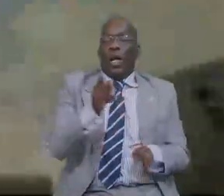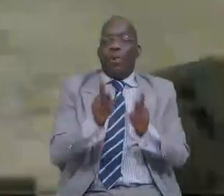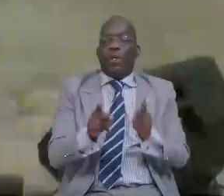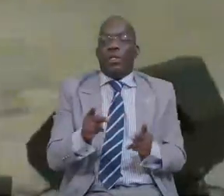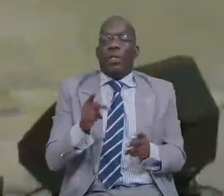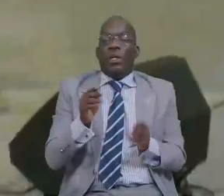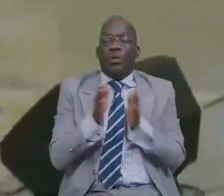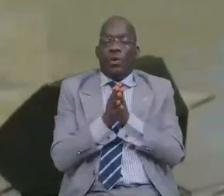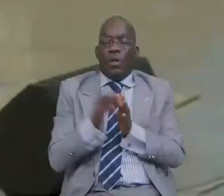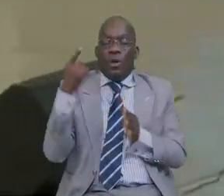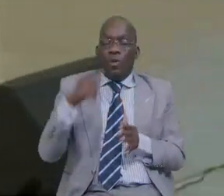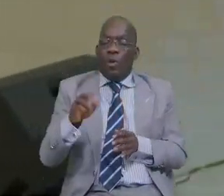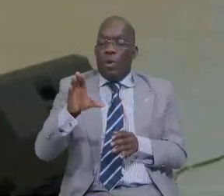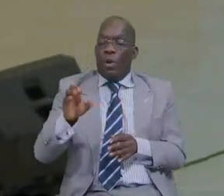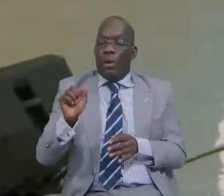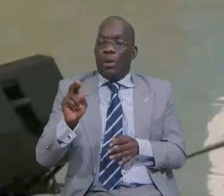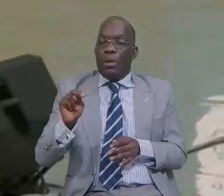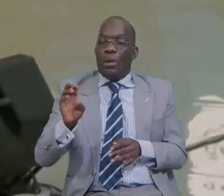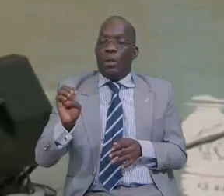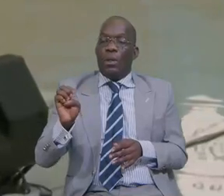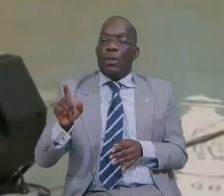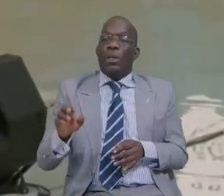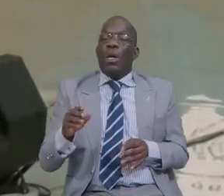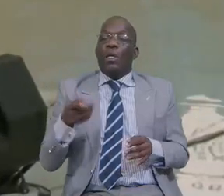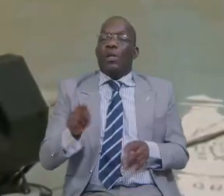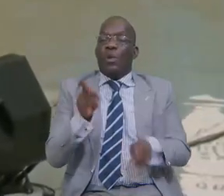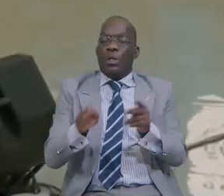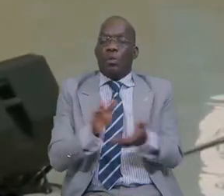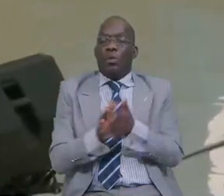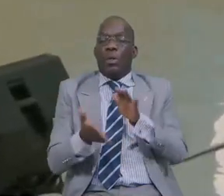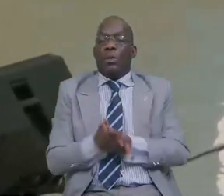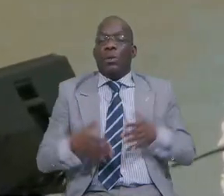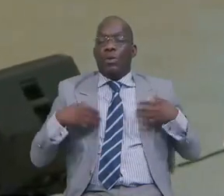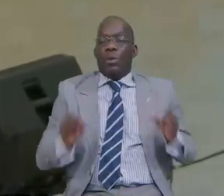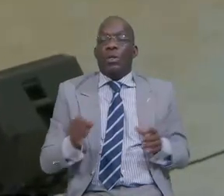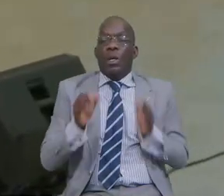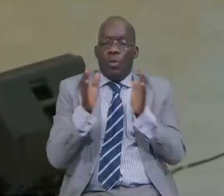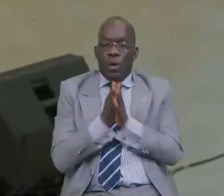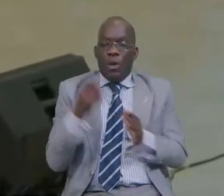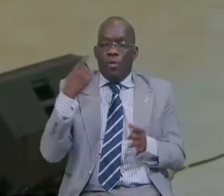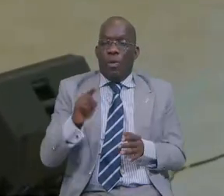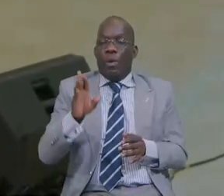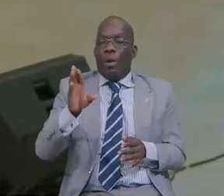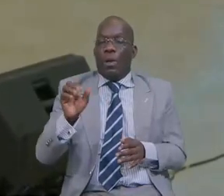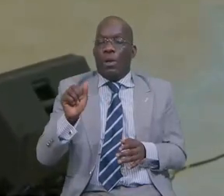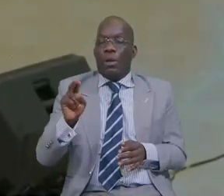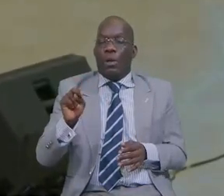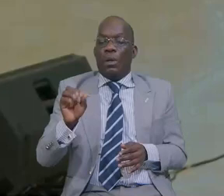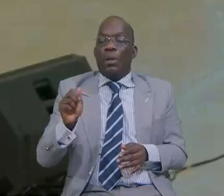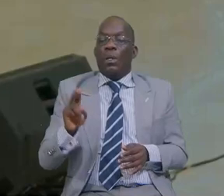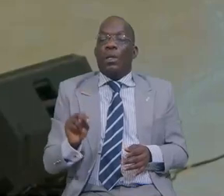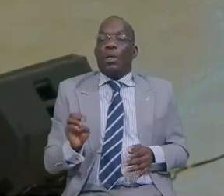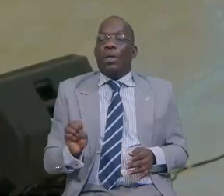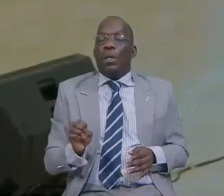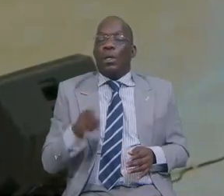L'autre aussi, peut-être il a prié pour les cancéreux et les cancéreux ont été guéris. Maintenant, il a prié pour les cancéreux encore et ils